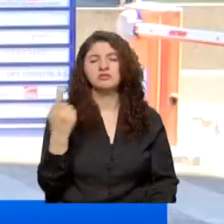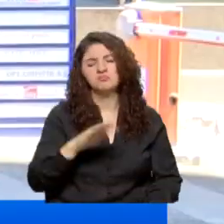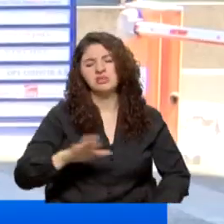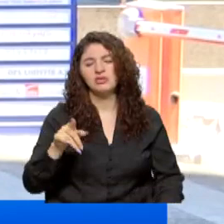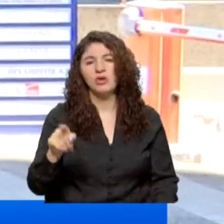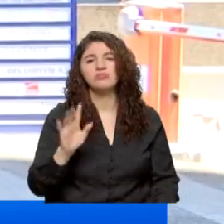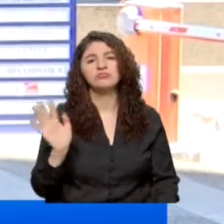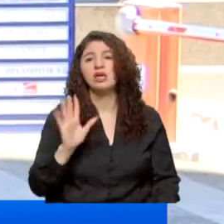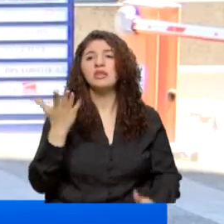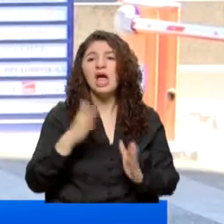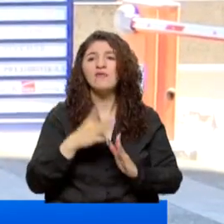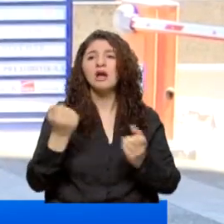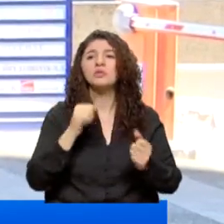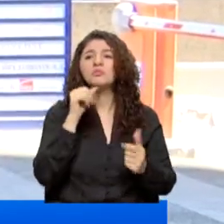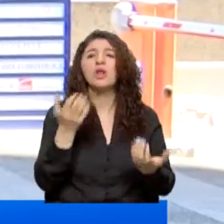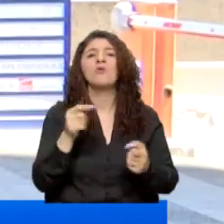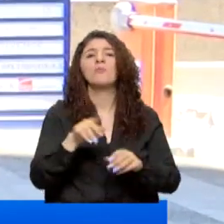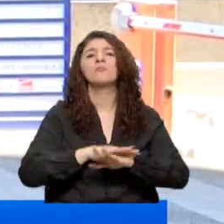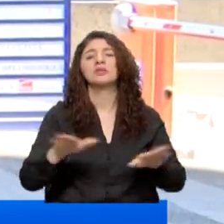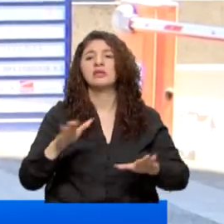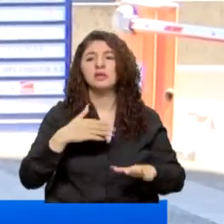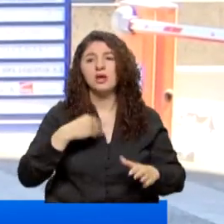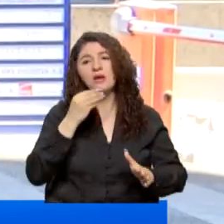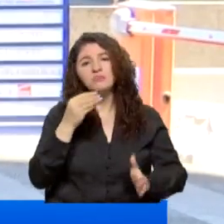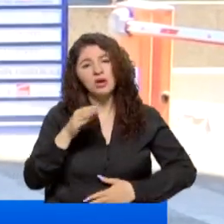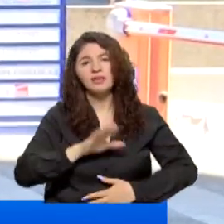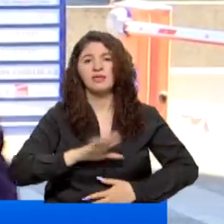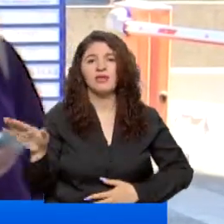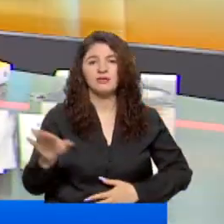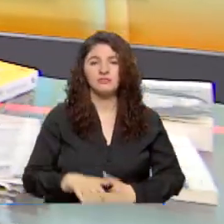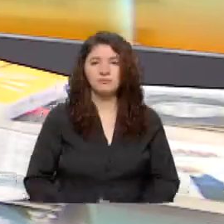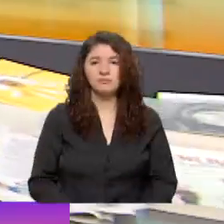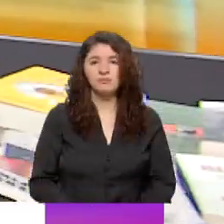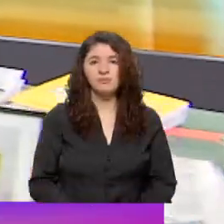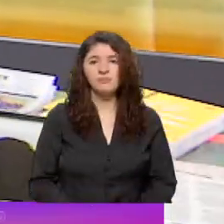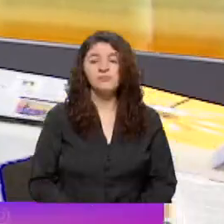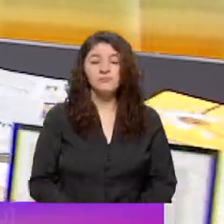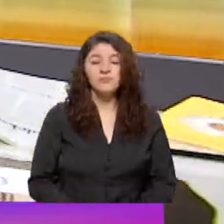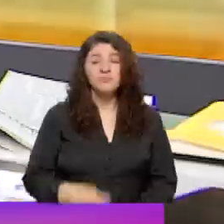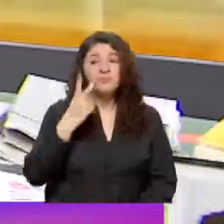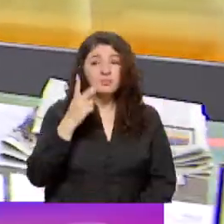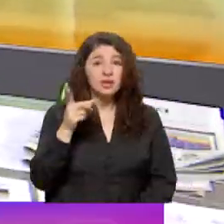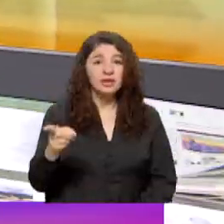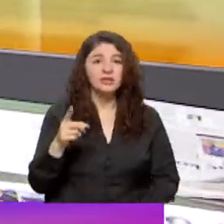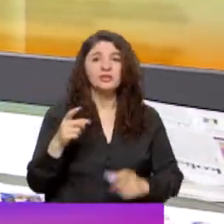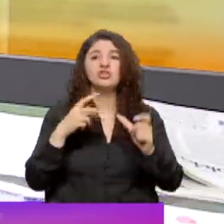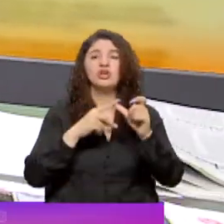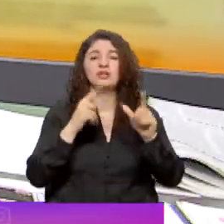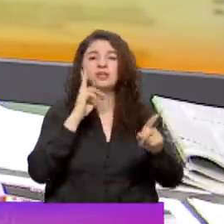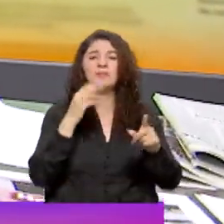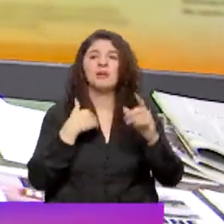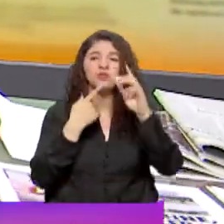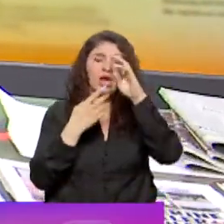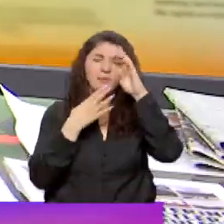bitti New normal bitti karnımızı doyuralım getir bakarız Şehnaz Hanım